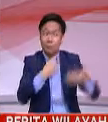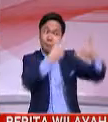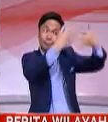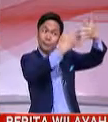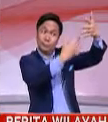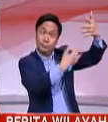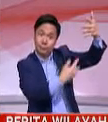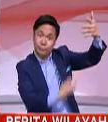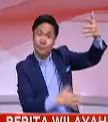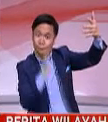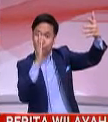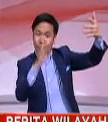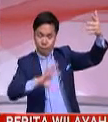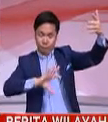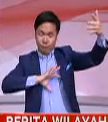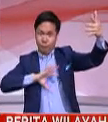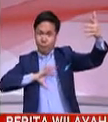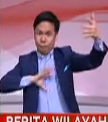penerima berkenaan